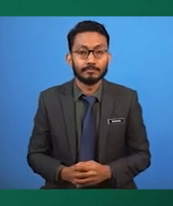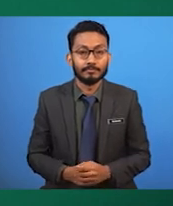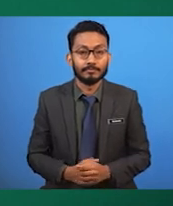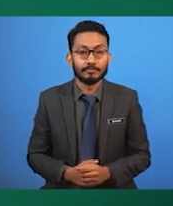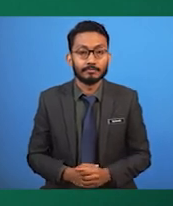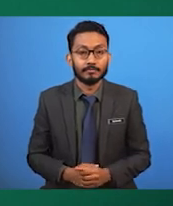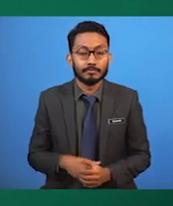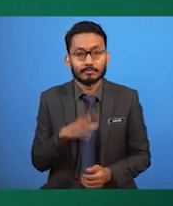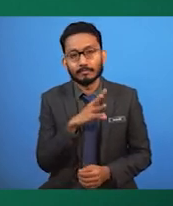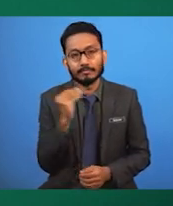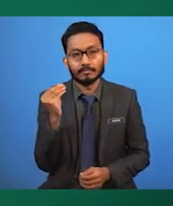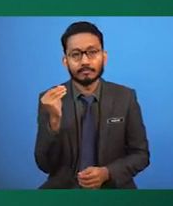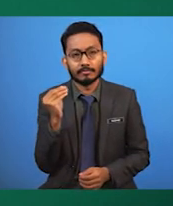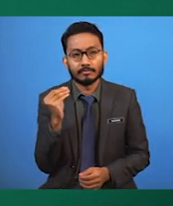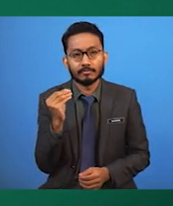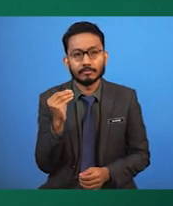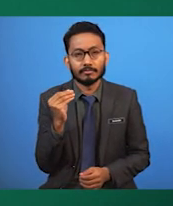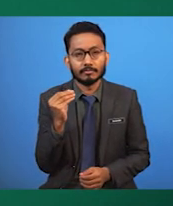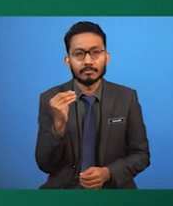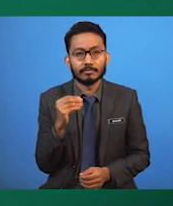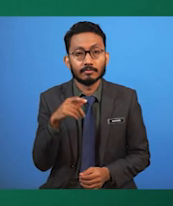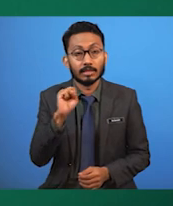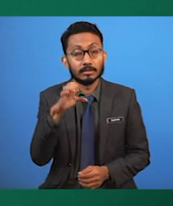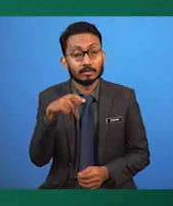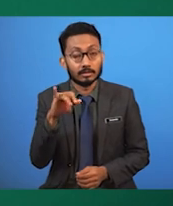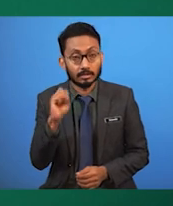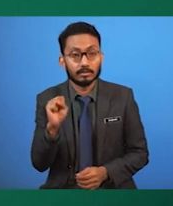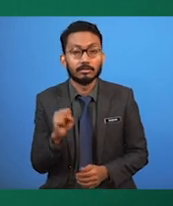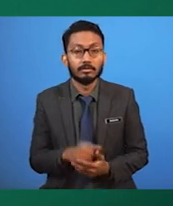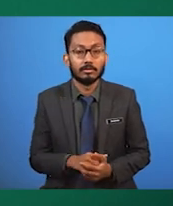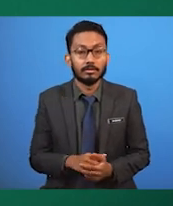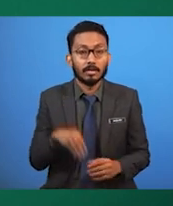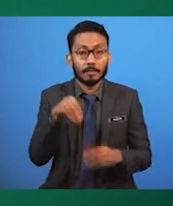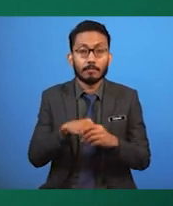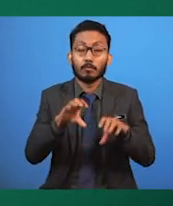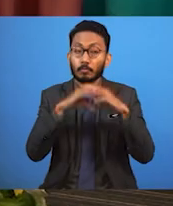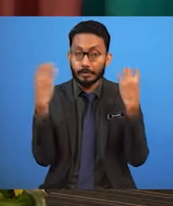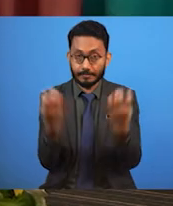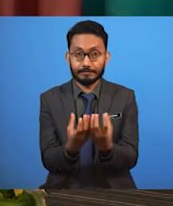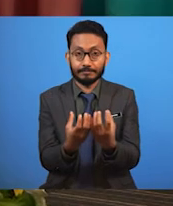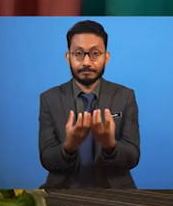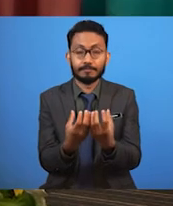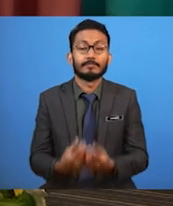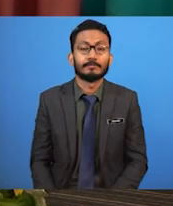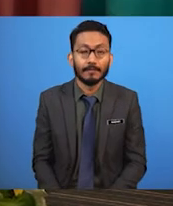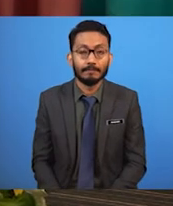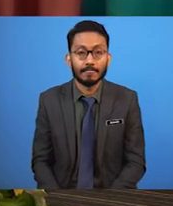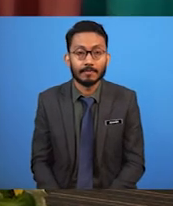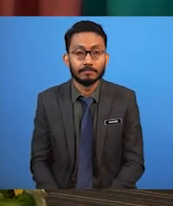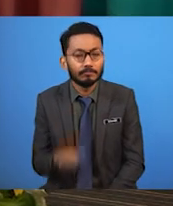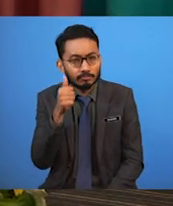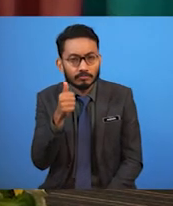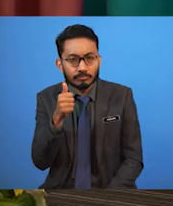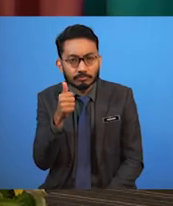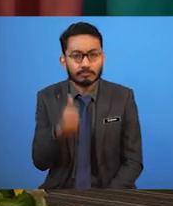Dan ini pula spesies-spesies lain di dalam kumpulan phytoplankton. Menarik bukan? Indah